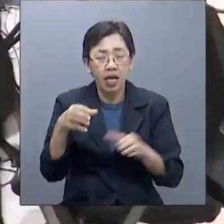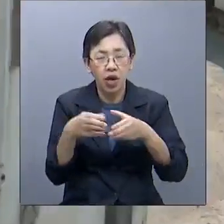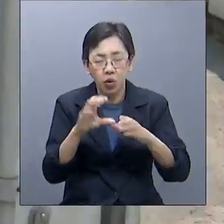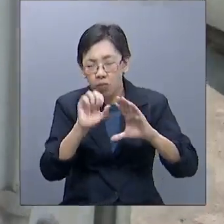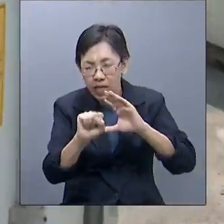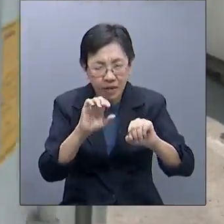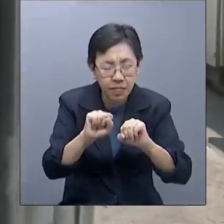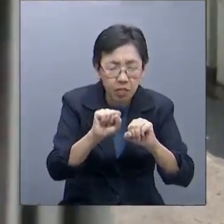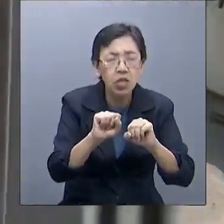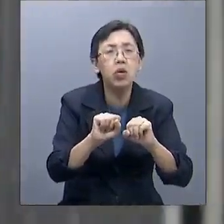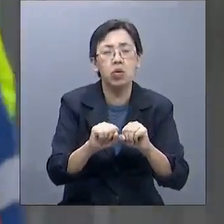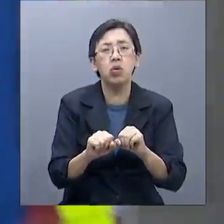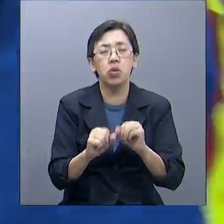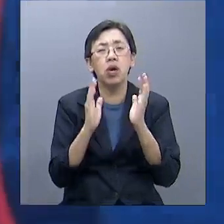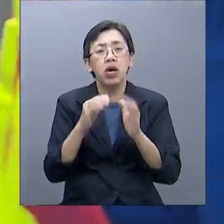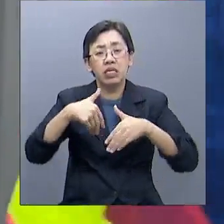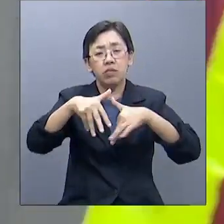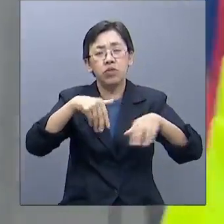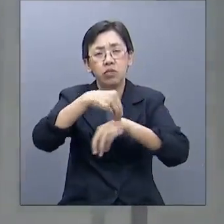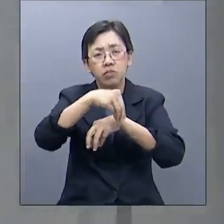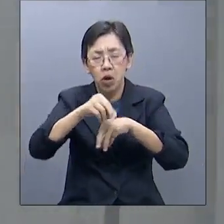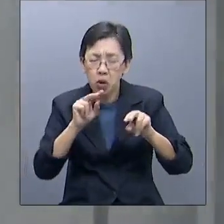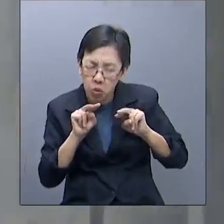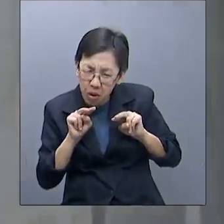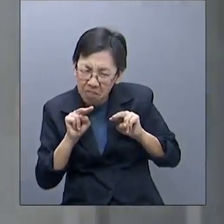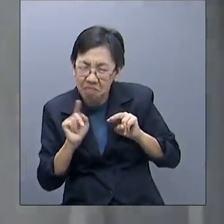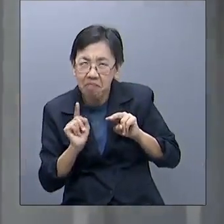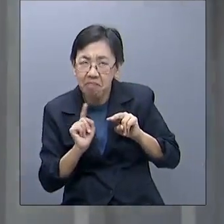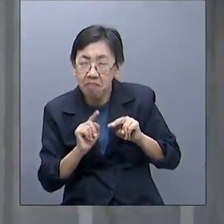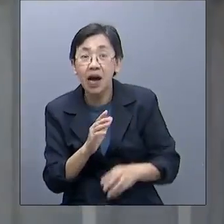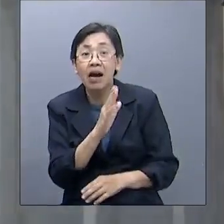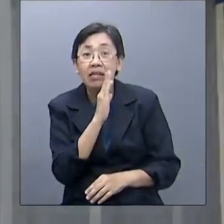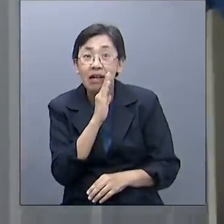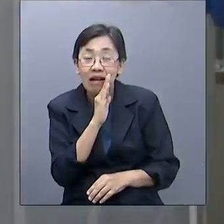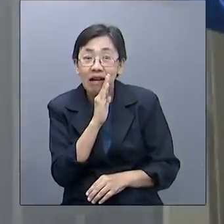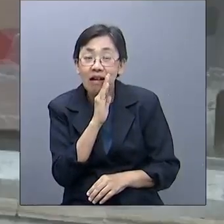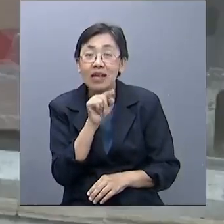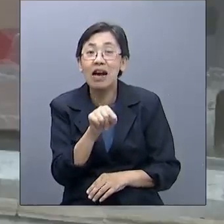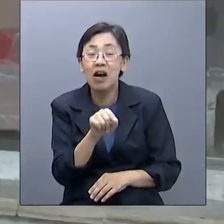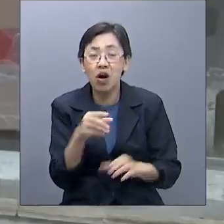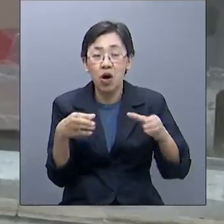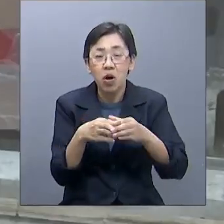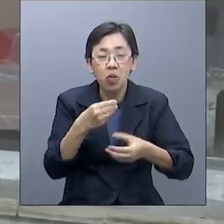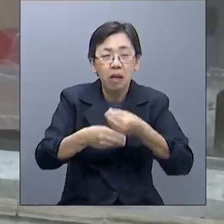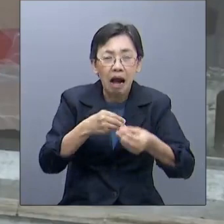ดนี้ก็ยังถูกเครือข่ายภาคประชาชนจับตามองด้วยว่าเมื่อไปแตะกับขบวนการ